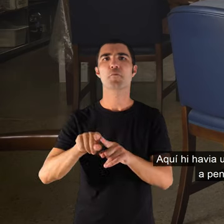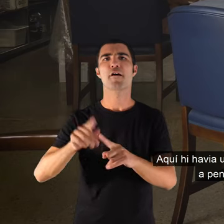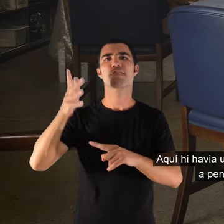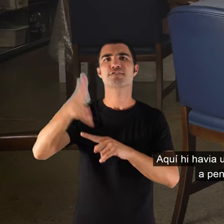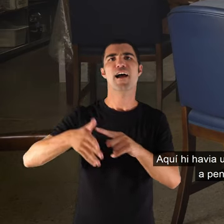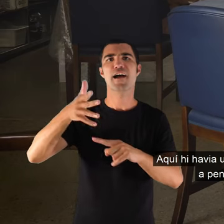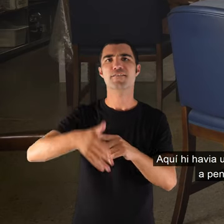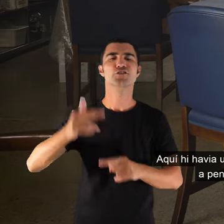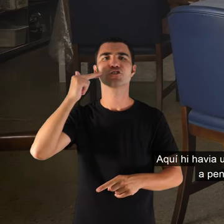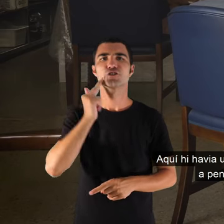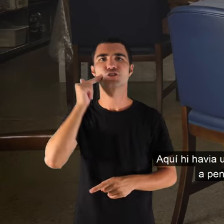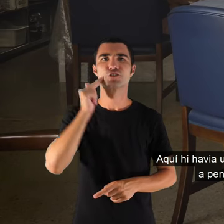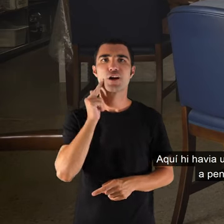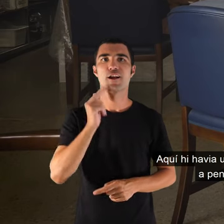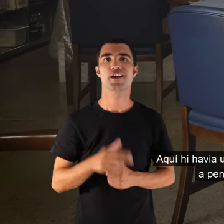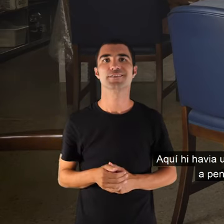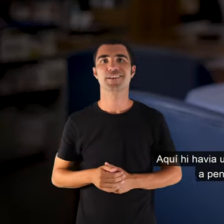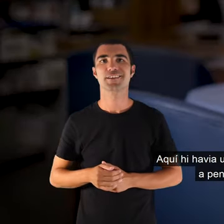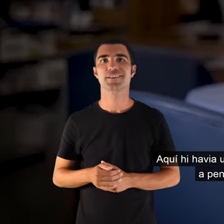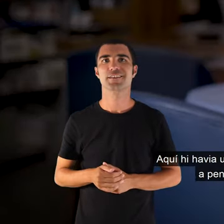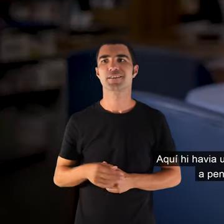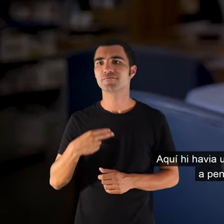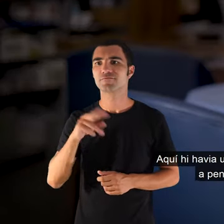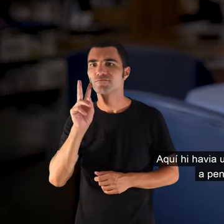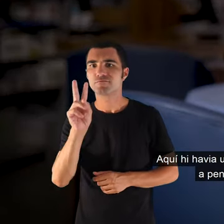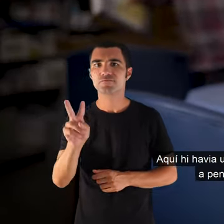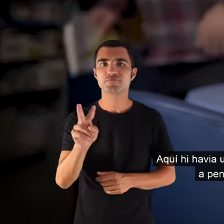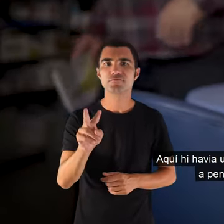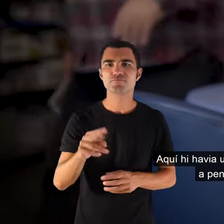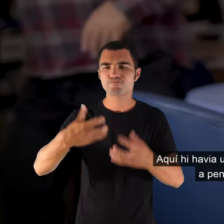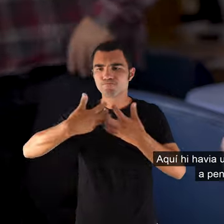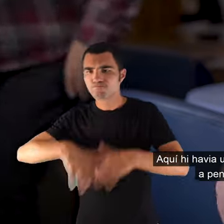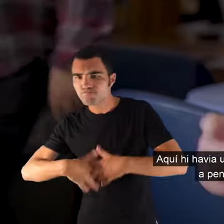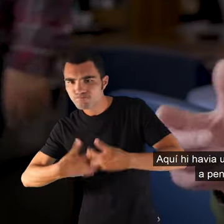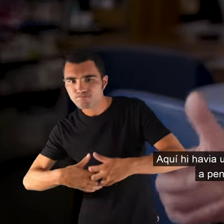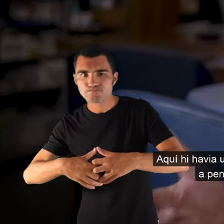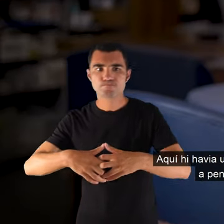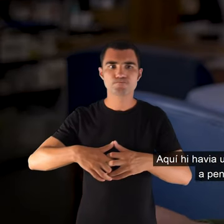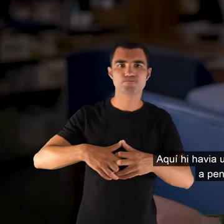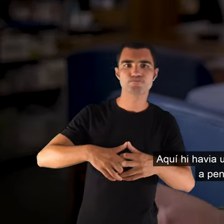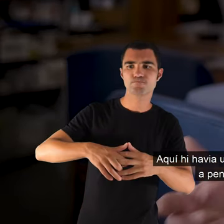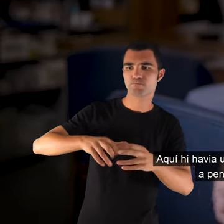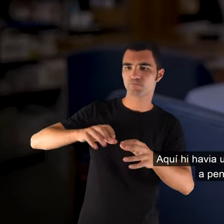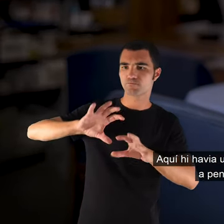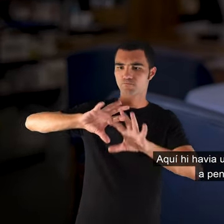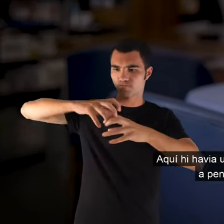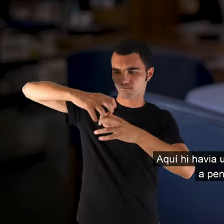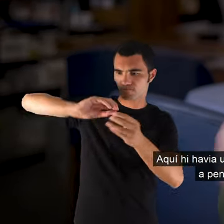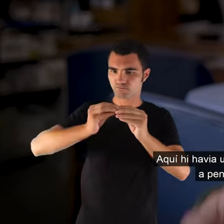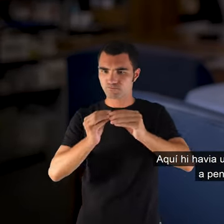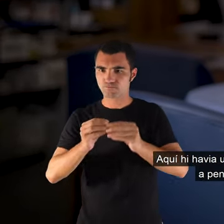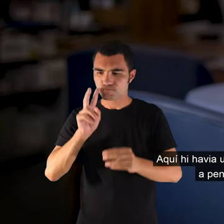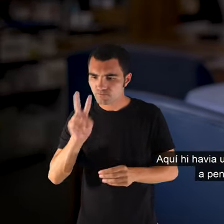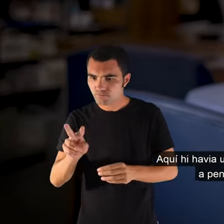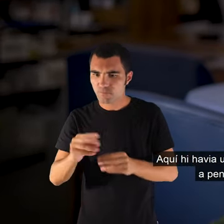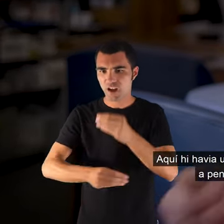xocolata. I van començar a pensar en els engranatges de la màquina, de fer una